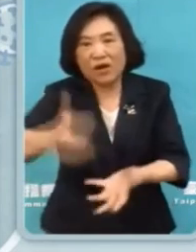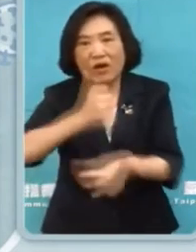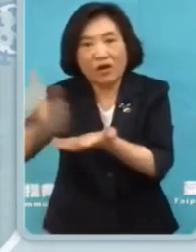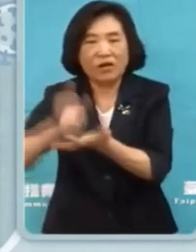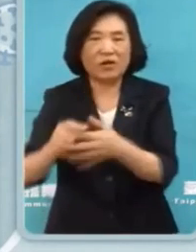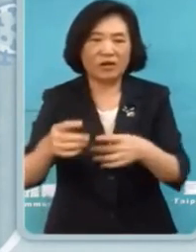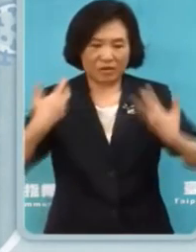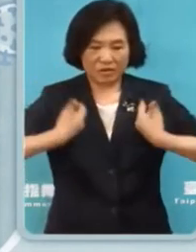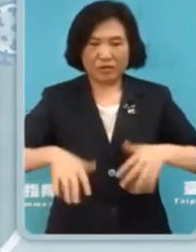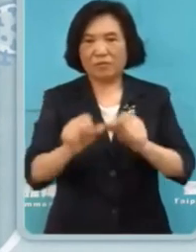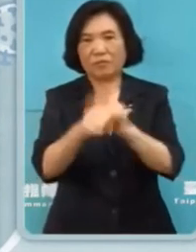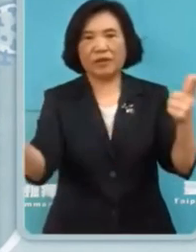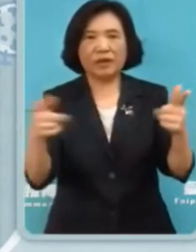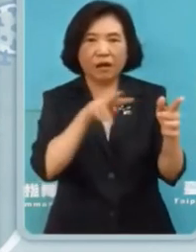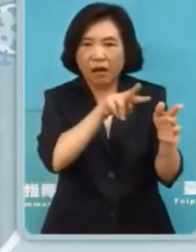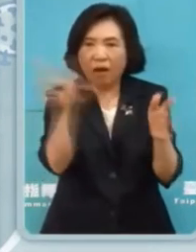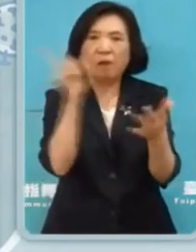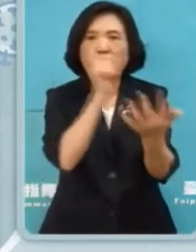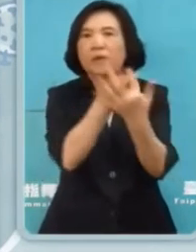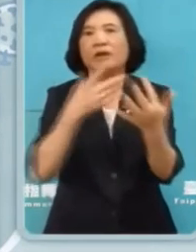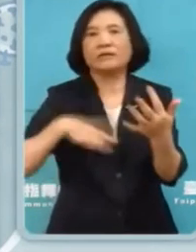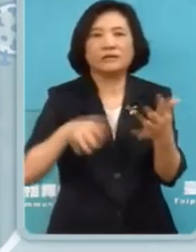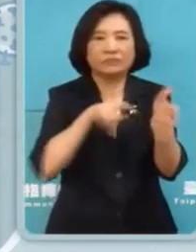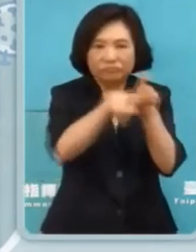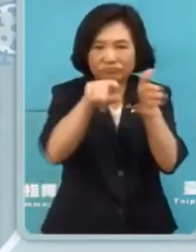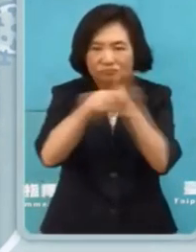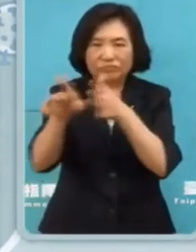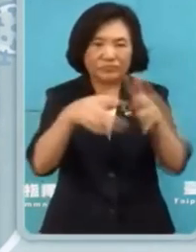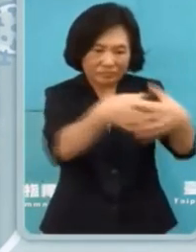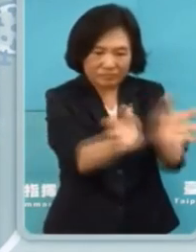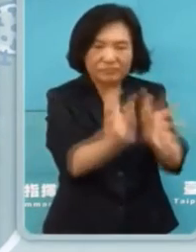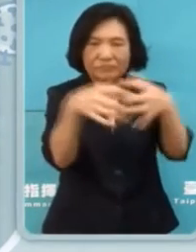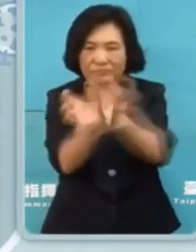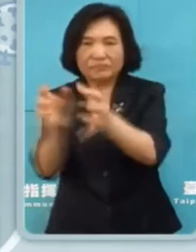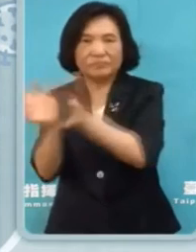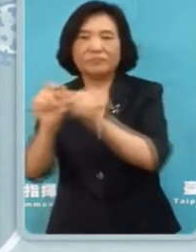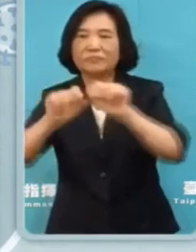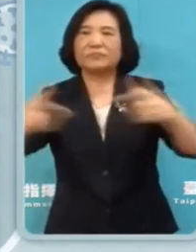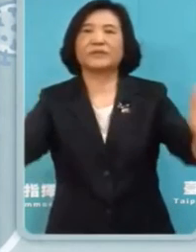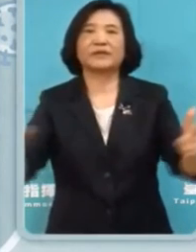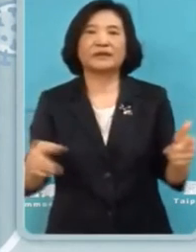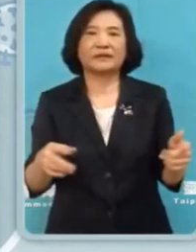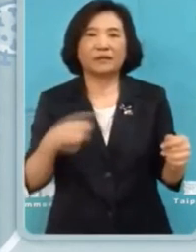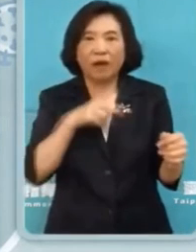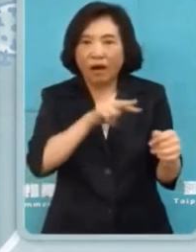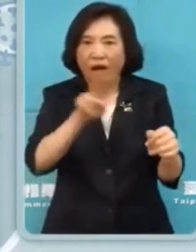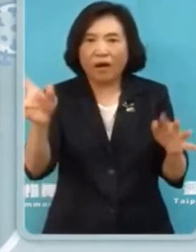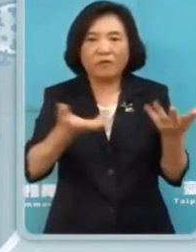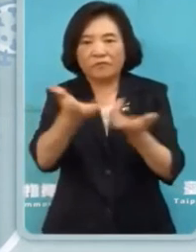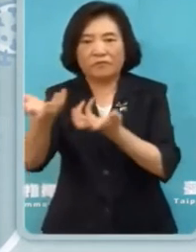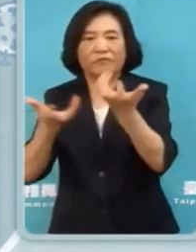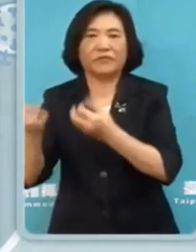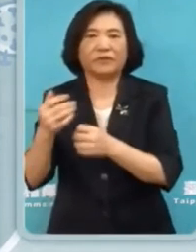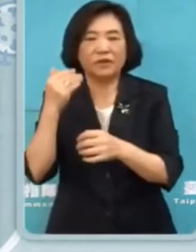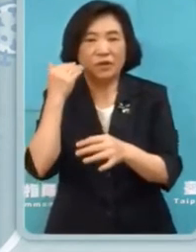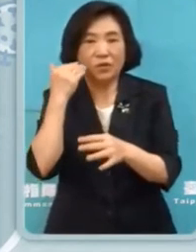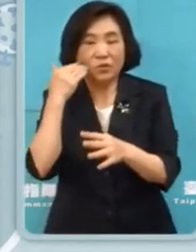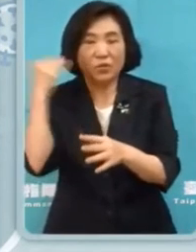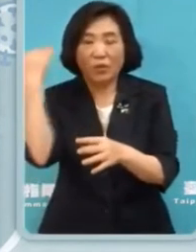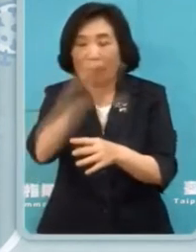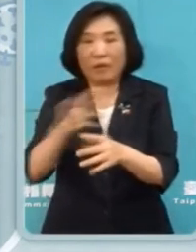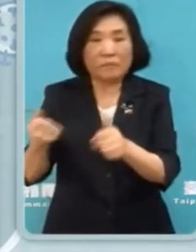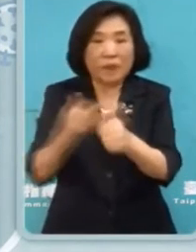样更容易辨识，所以分仓分流动线各自分开，那这样才不会说一旦感染的